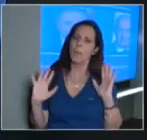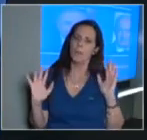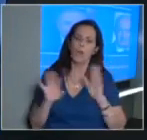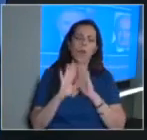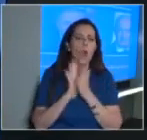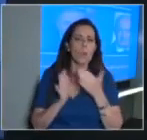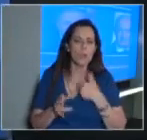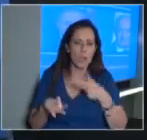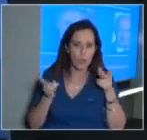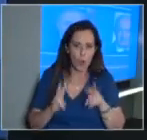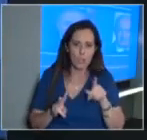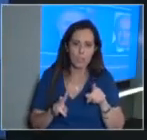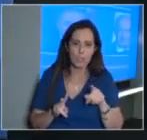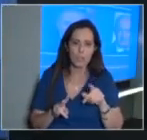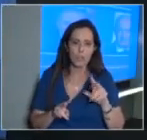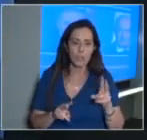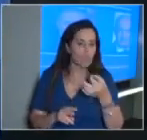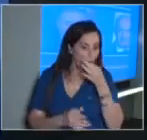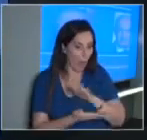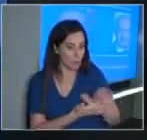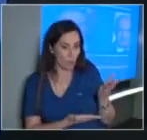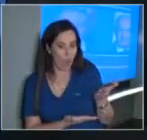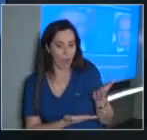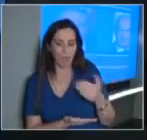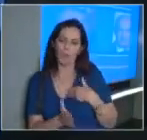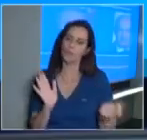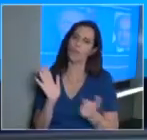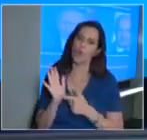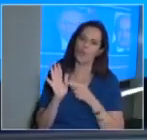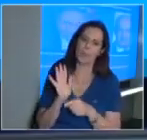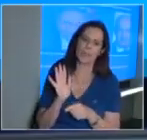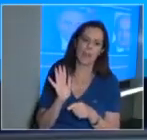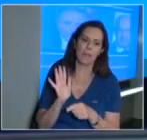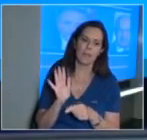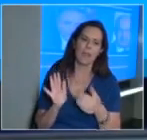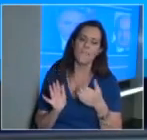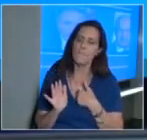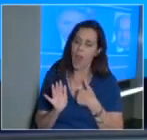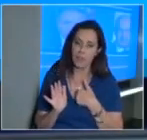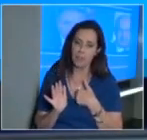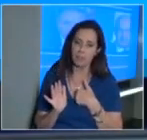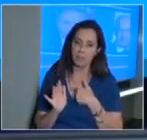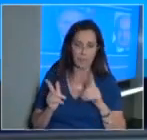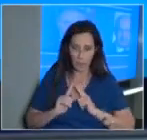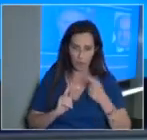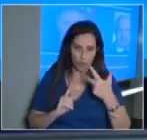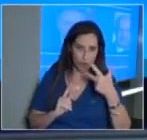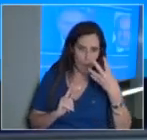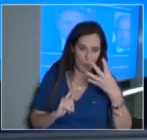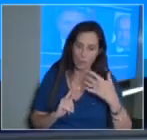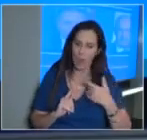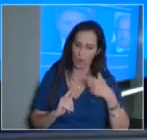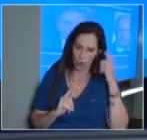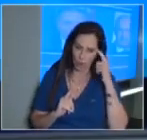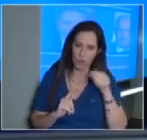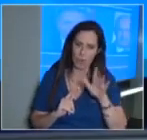כל מה שאני יכול זה לחזור ולומר שאנחנו עומדים על הדרישה הזו, ואני, איך אומרים, בוא נחכה 3-4 ימים, אני